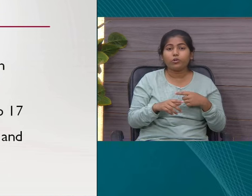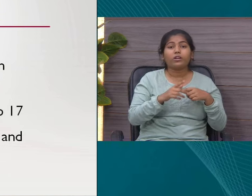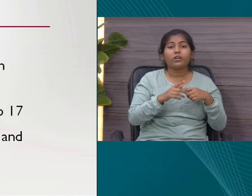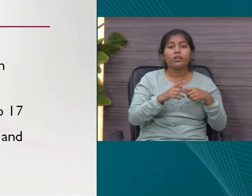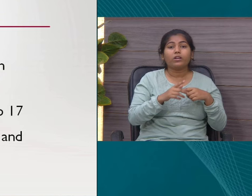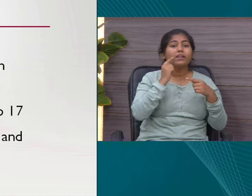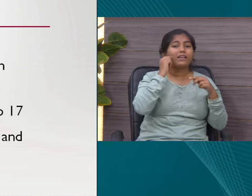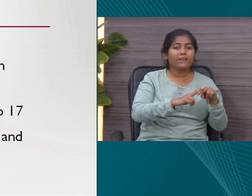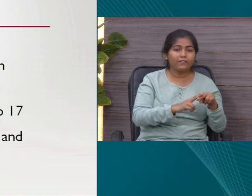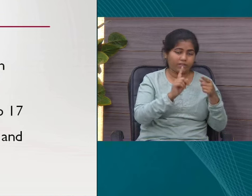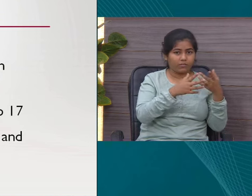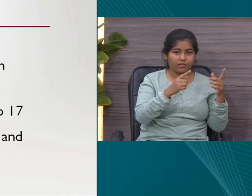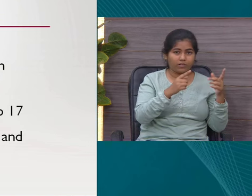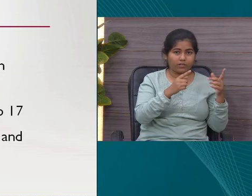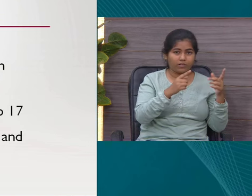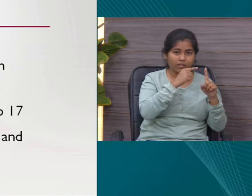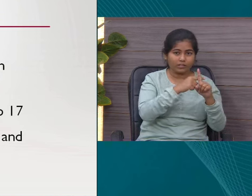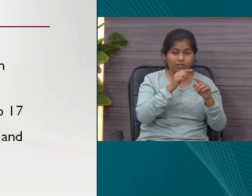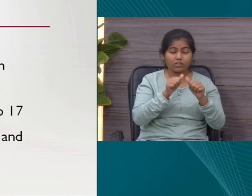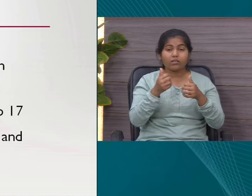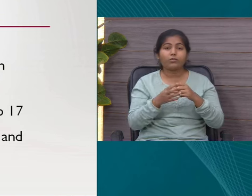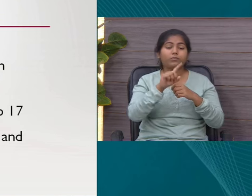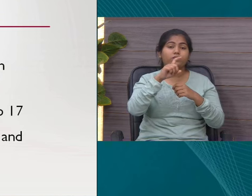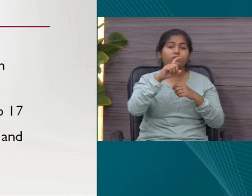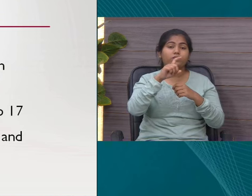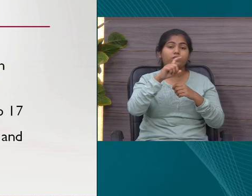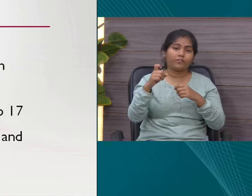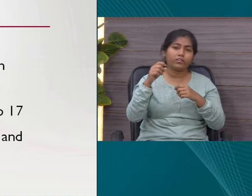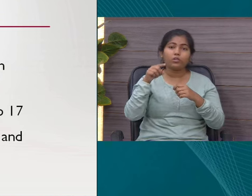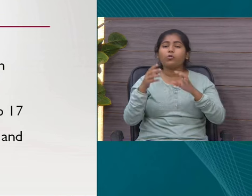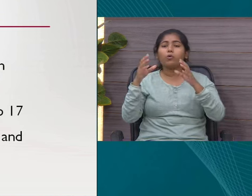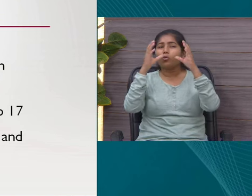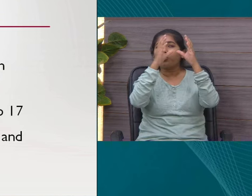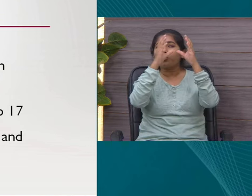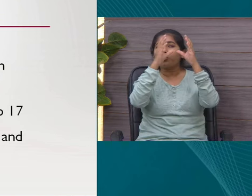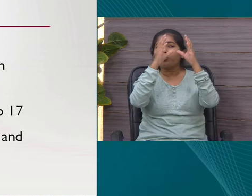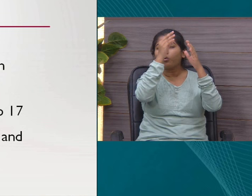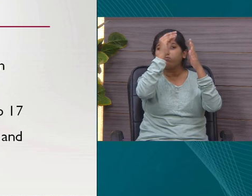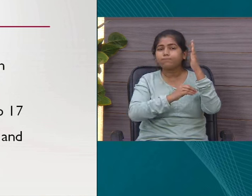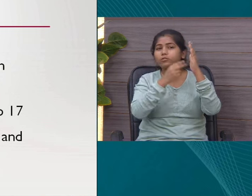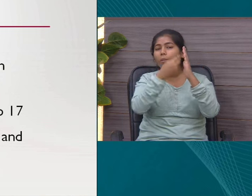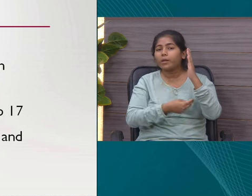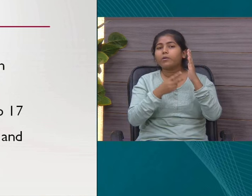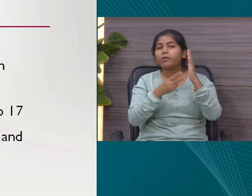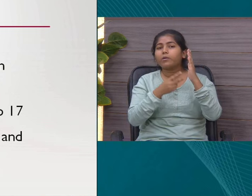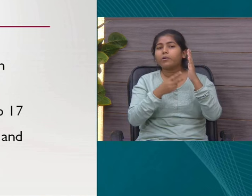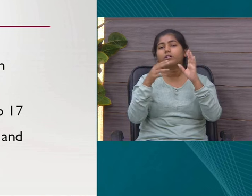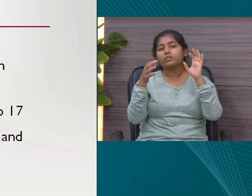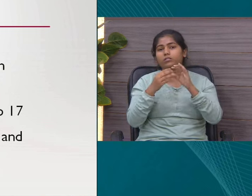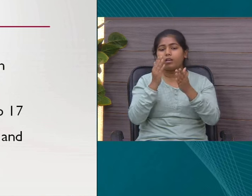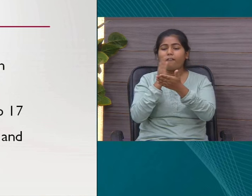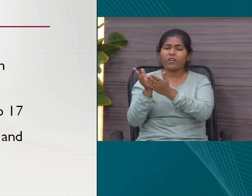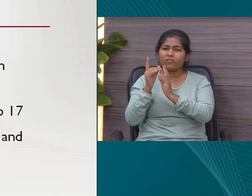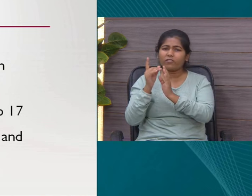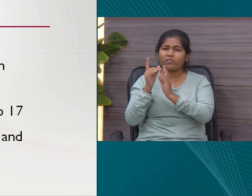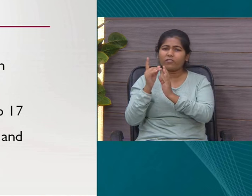हैज एटॉमिक नंबर 13, टू विच ग्रुप एंड पीरियड डज इट बिलोंग, किस ग्रुप और किस पीरियड में आएगा, आप इसकी कॉन्फ़िगरेशन लिख के